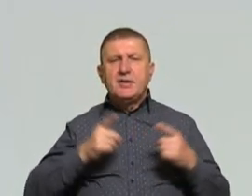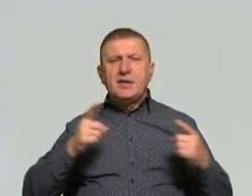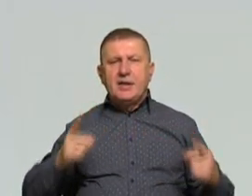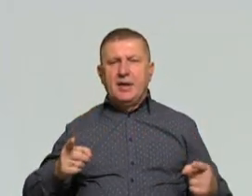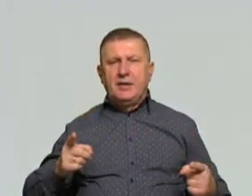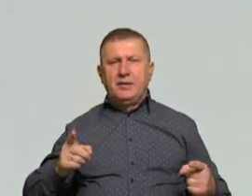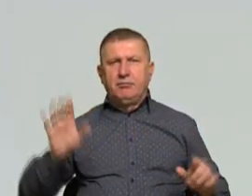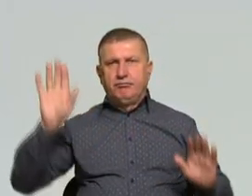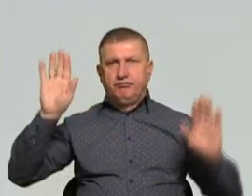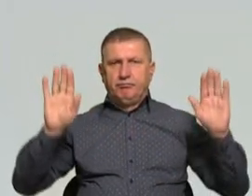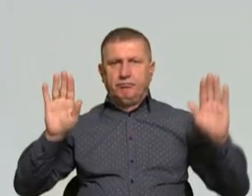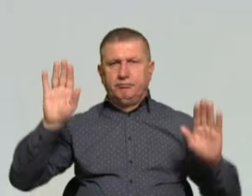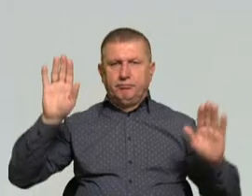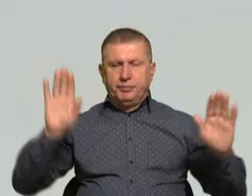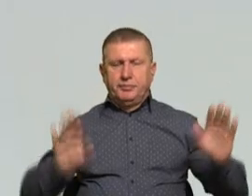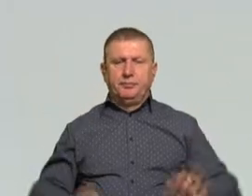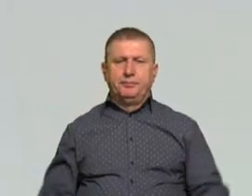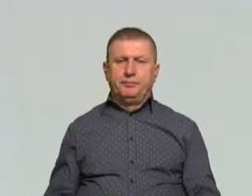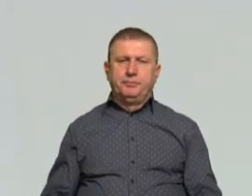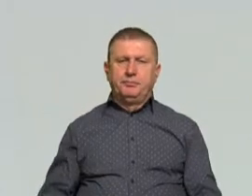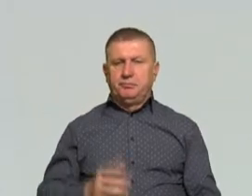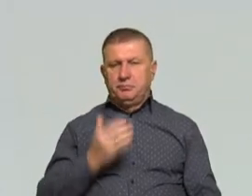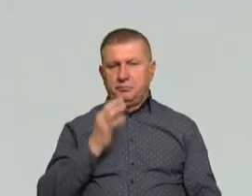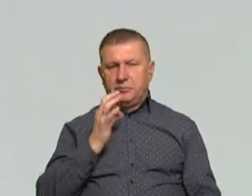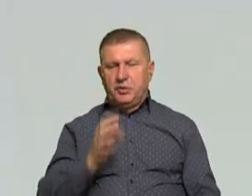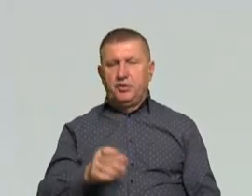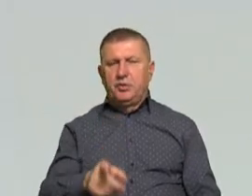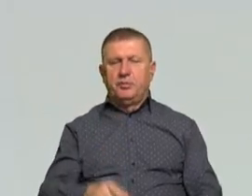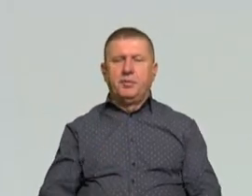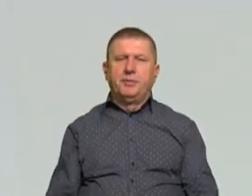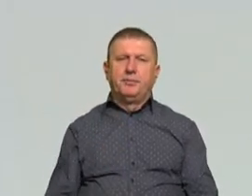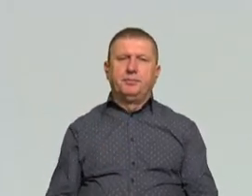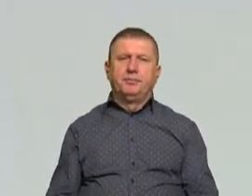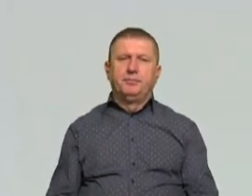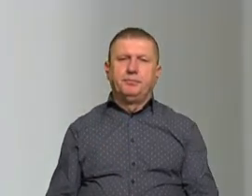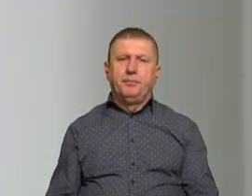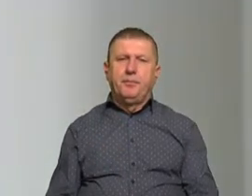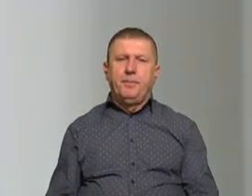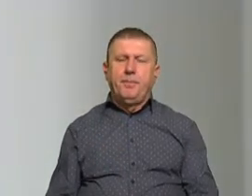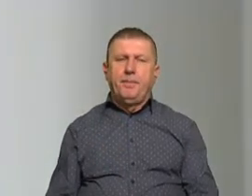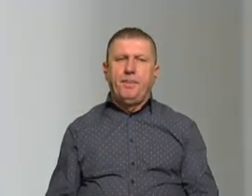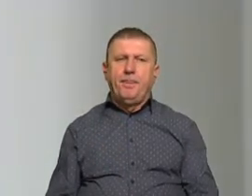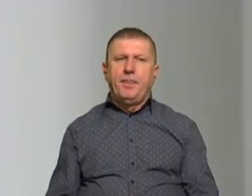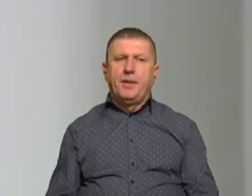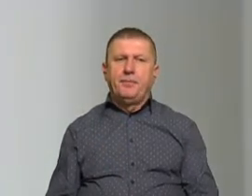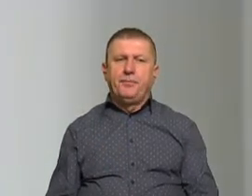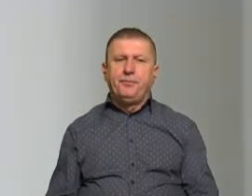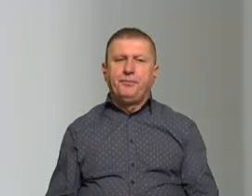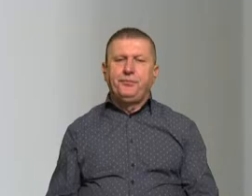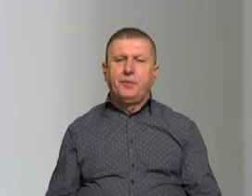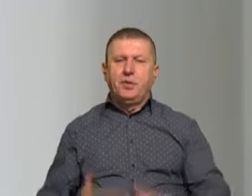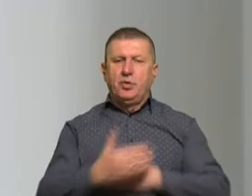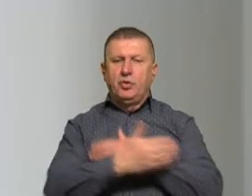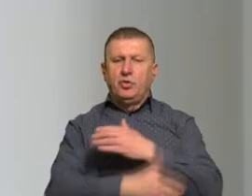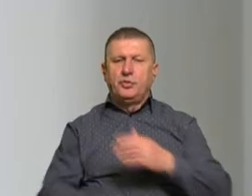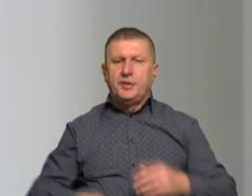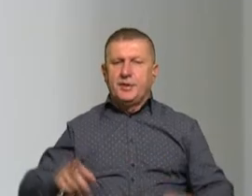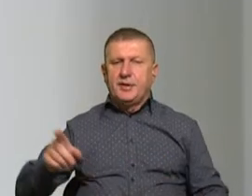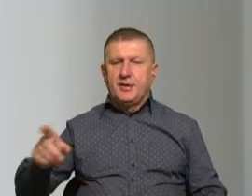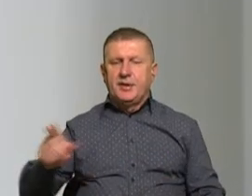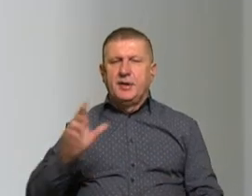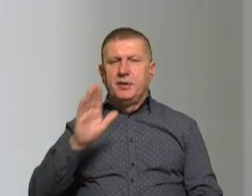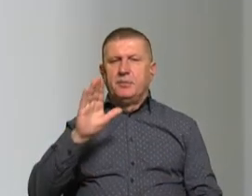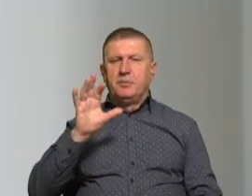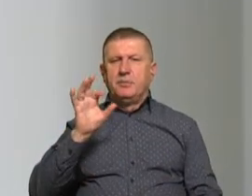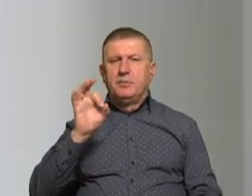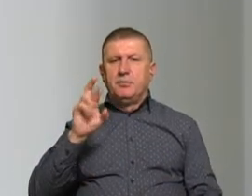jest taki konkretny pomysł. Myślę, że on by był bardziej brany pod uwagę niż te konsultacje. Dziękuję. Jako ostatni odpowiada pan Wojciech